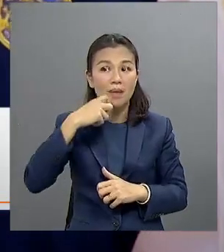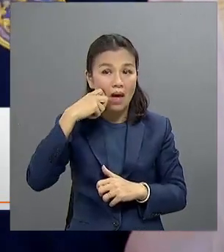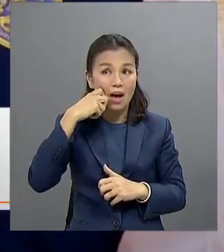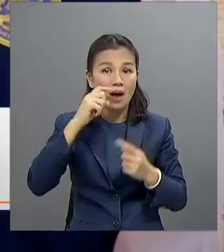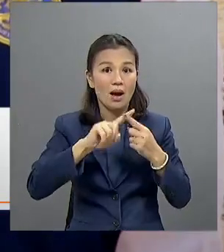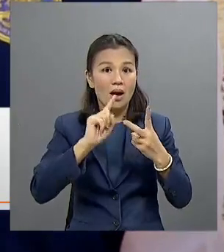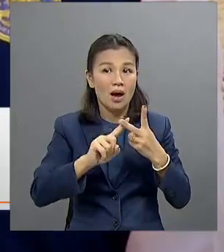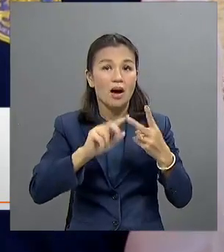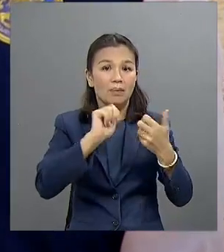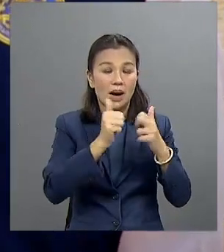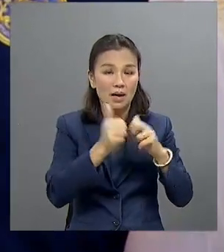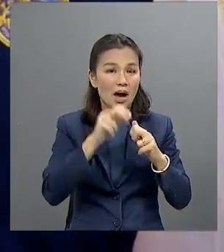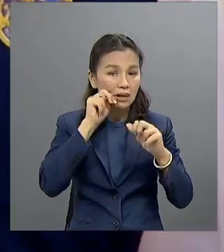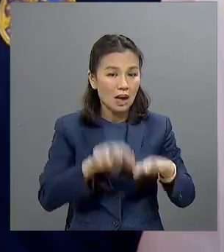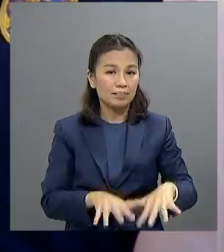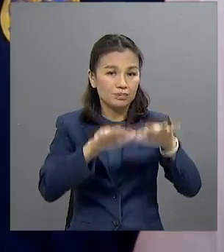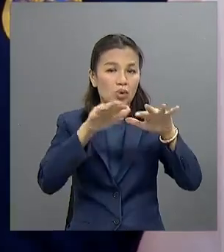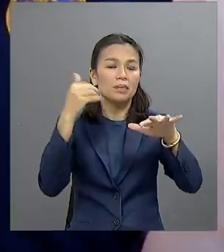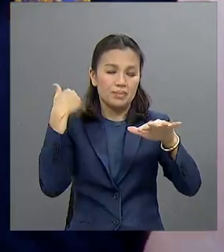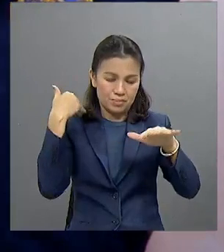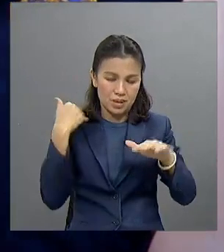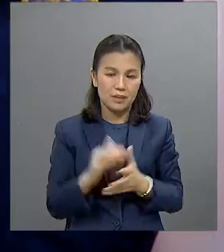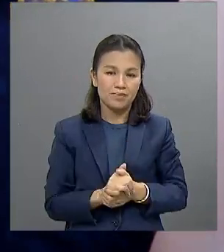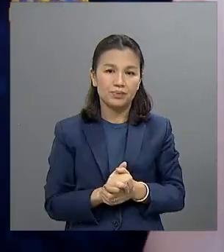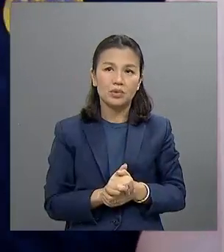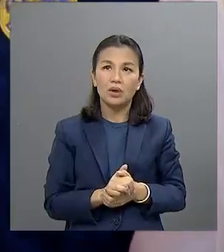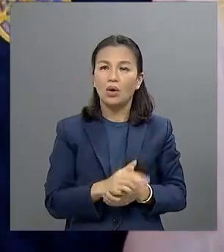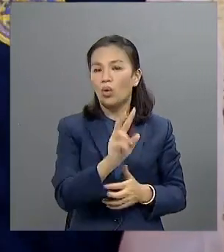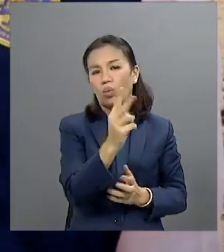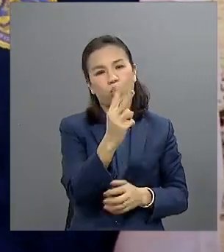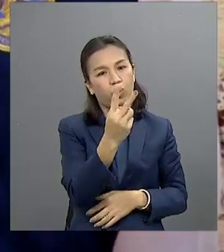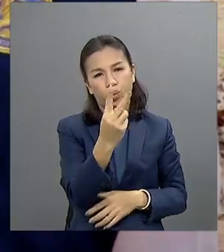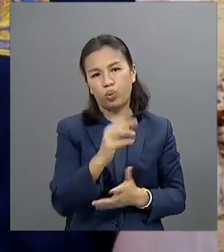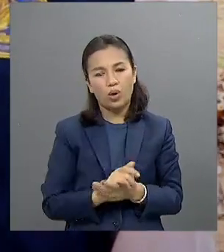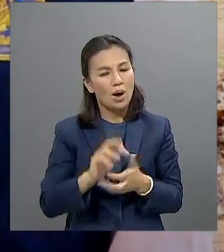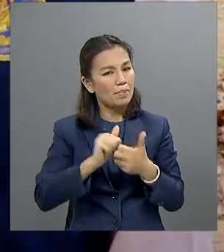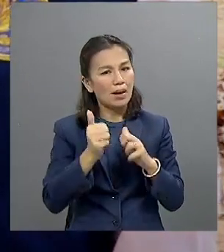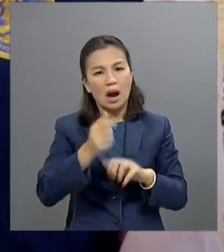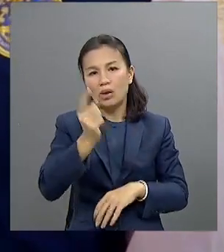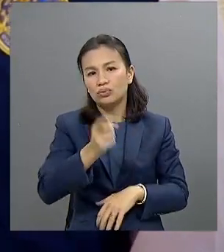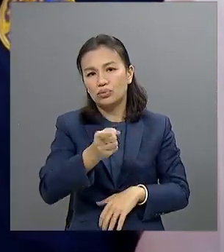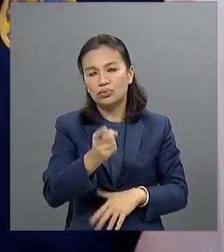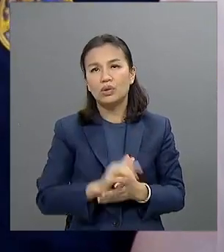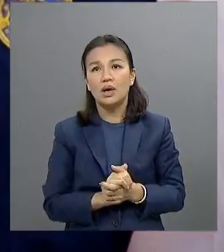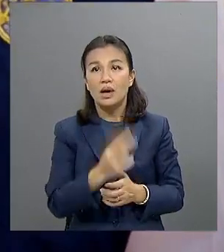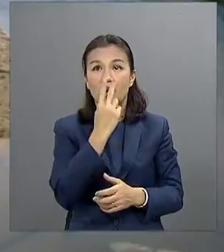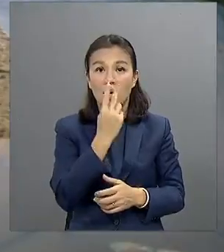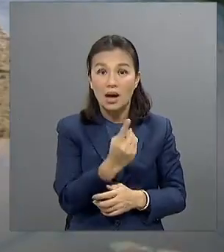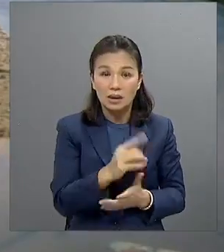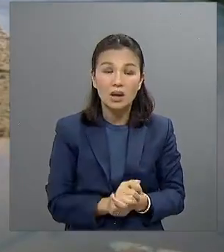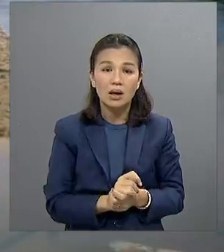กับอุทกภัยภัยแล้งกับอุทกภัยเนี่ยมันคู่กันพื้นที่ที่เป็นปรากฏอุทกภัยกับภัยแล้งซ้ำซ